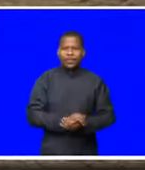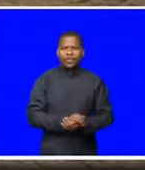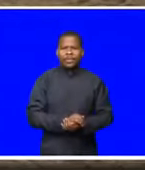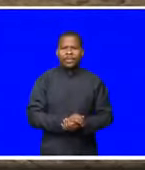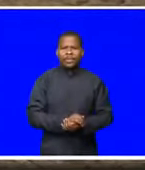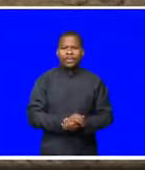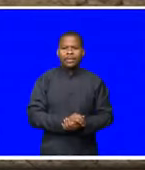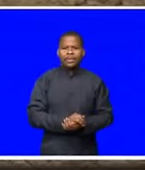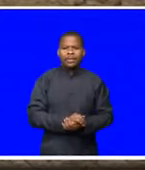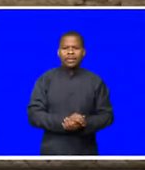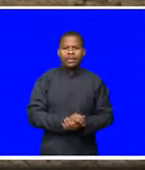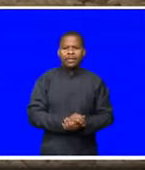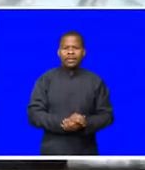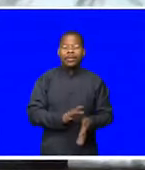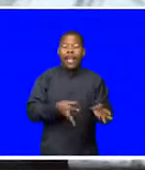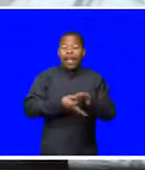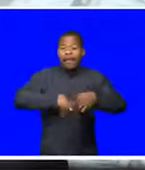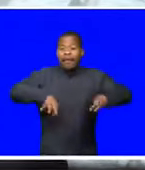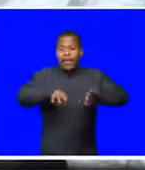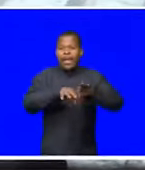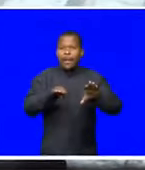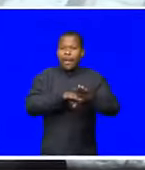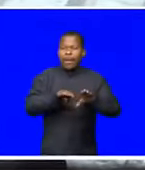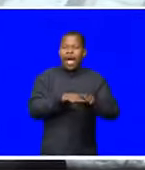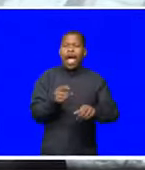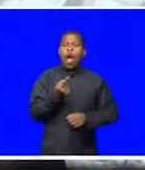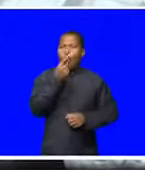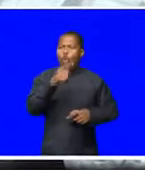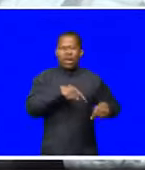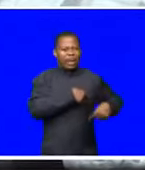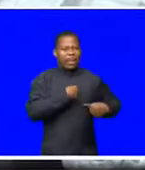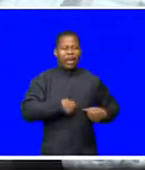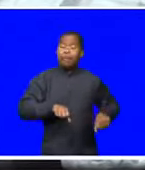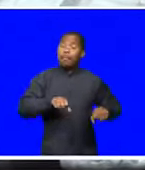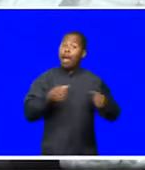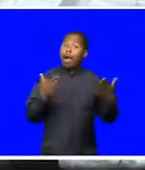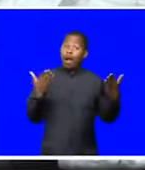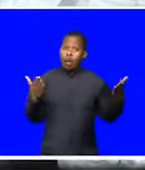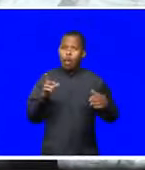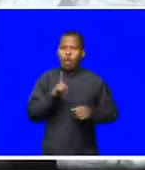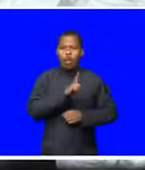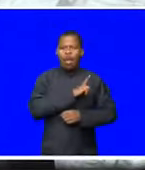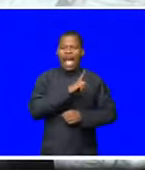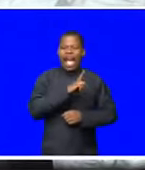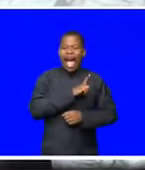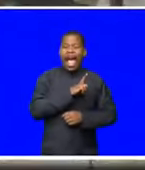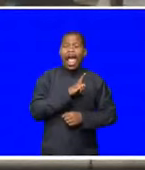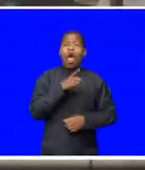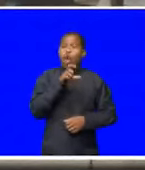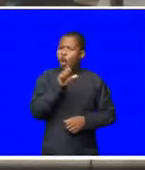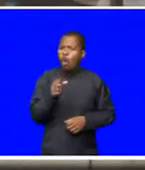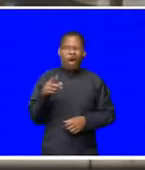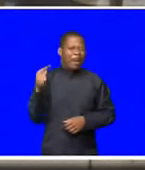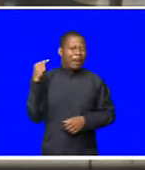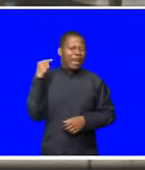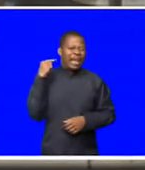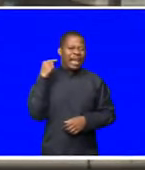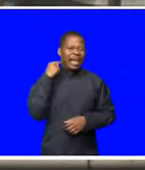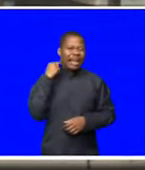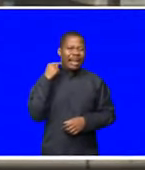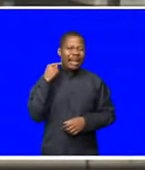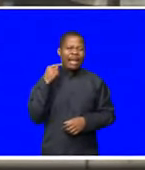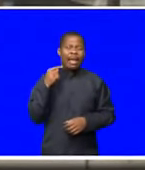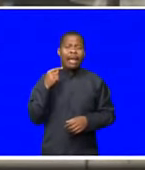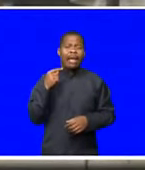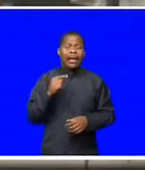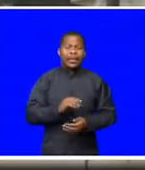lethabetha uthi balimele kakhulu ngendlela lahambe ngayo umufi njengalokhu abulawe ngesibhuku nayini sibulawela usishiya njani